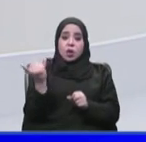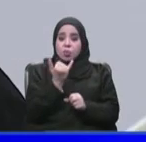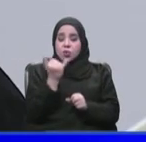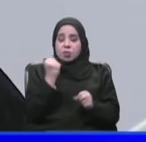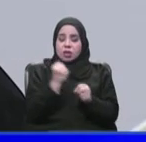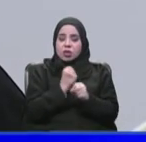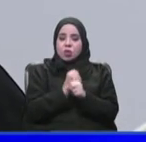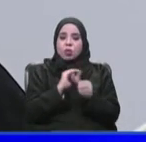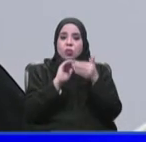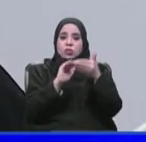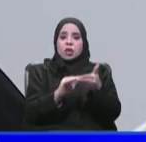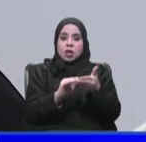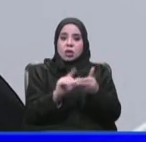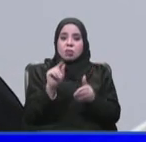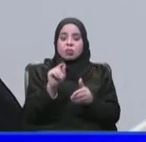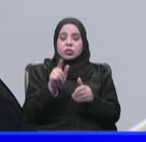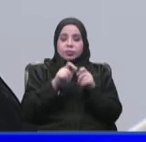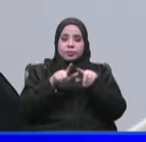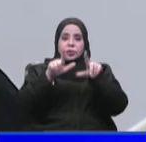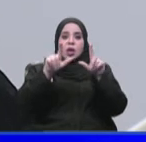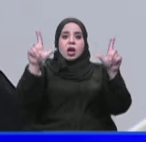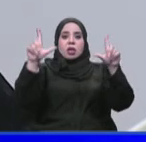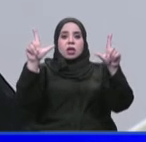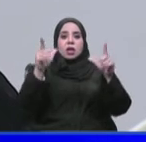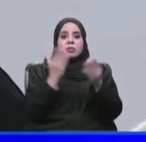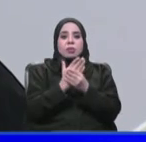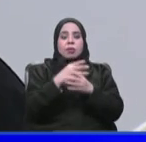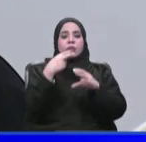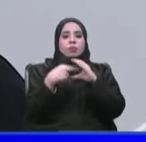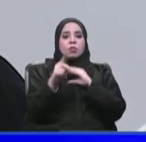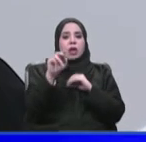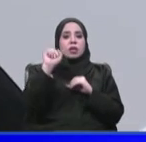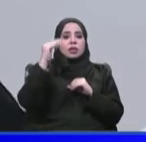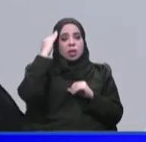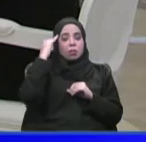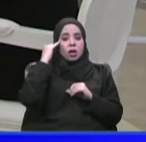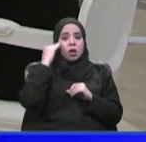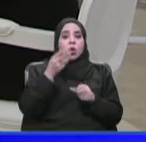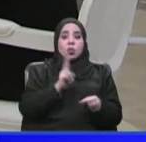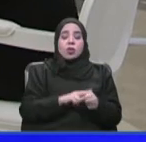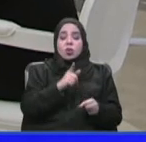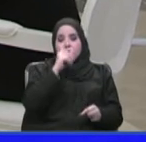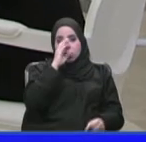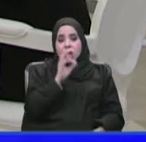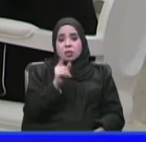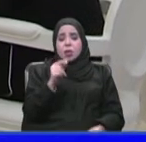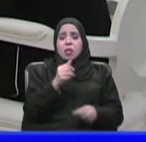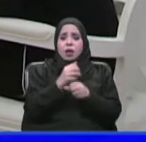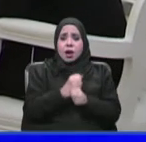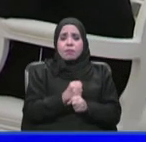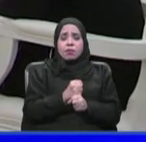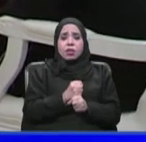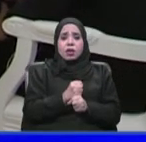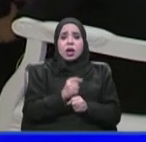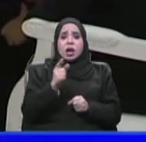على الدور المساند والفاعل لوسائل الإعلام لإيصال ما يتحقق للمرأة واقعيا ولما يجب التنبيه له